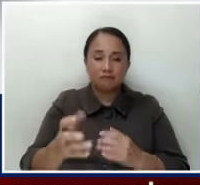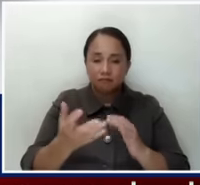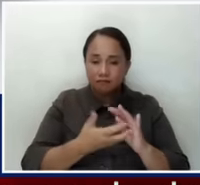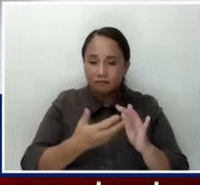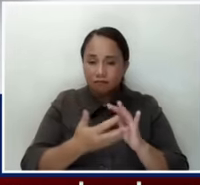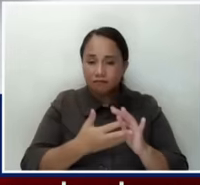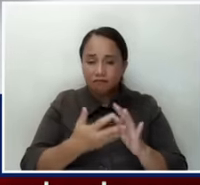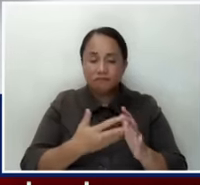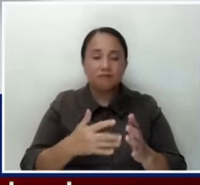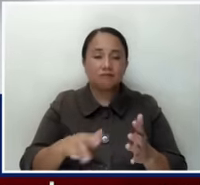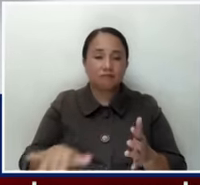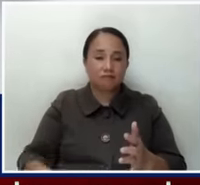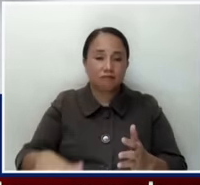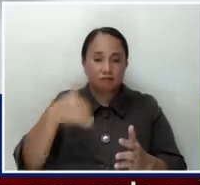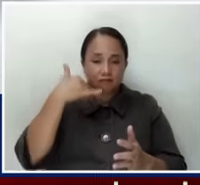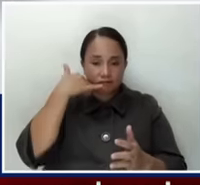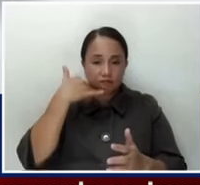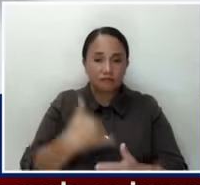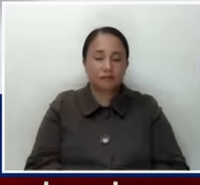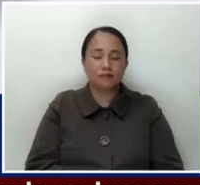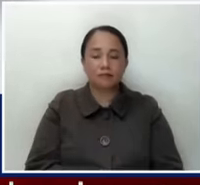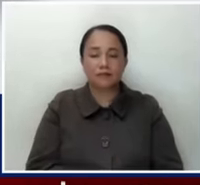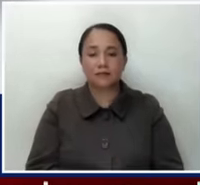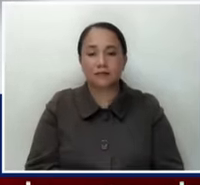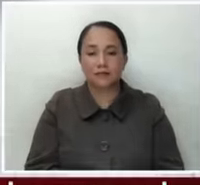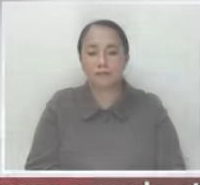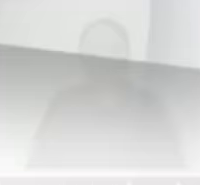Jackie Pascual, ABS-CBN News.